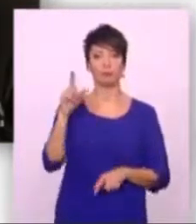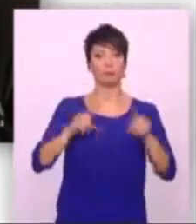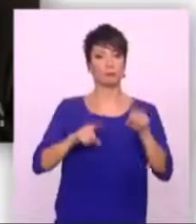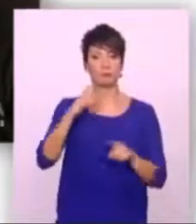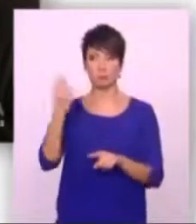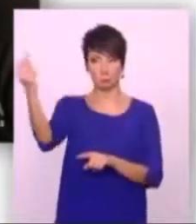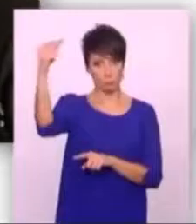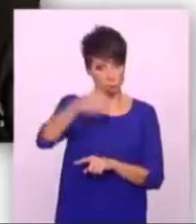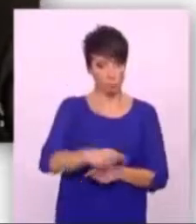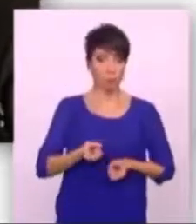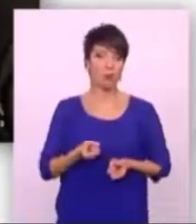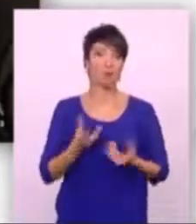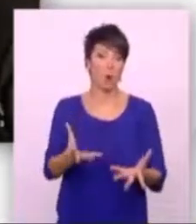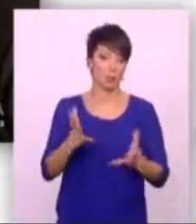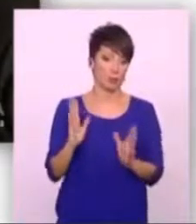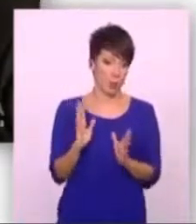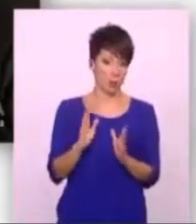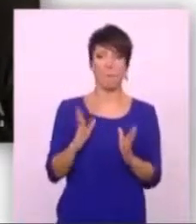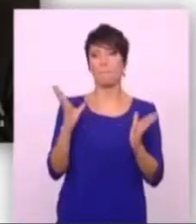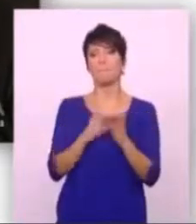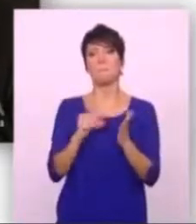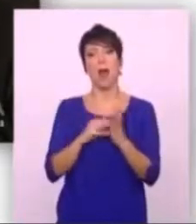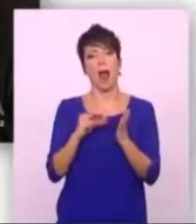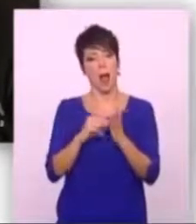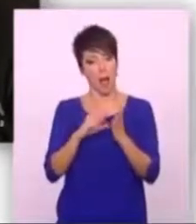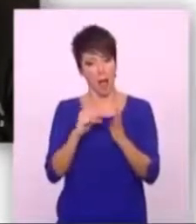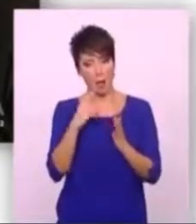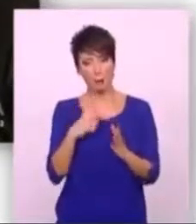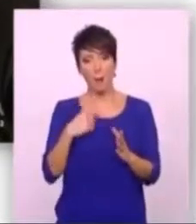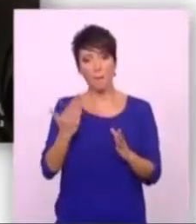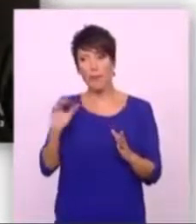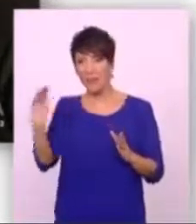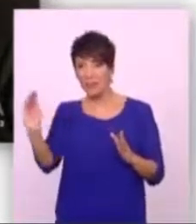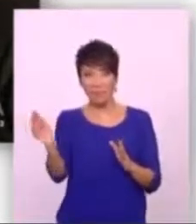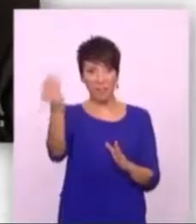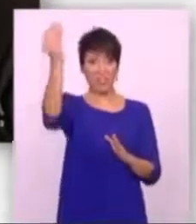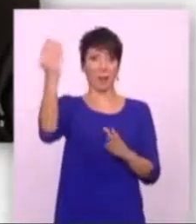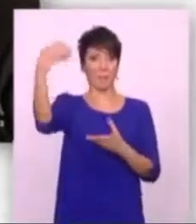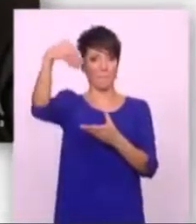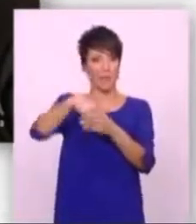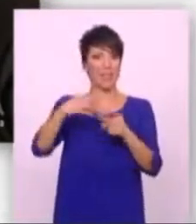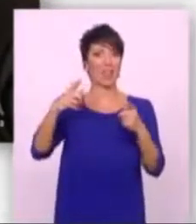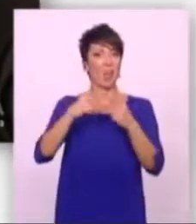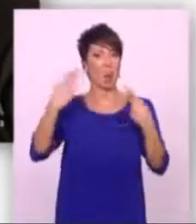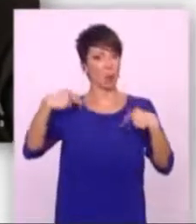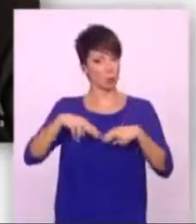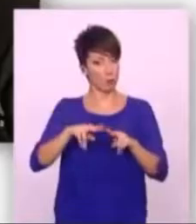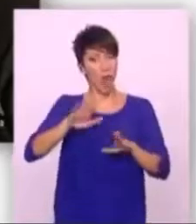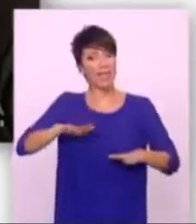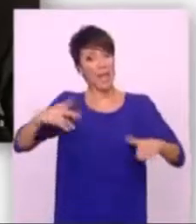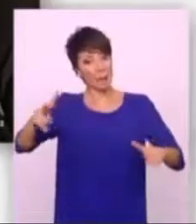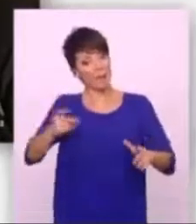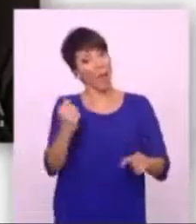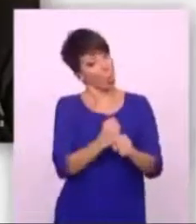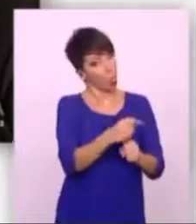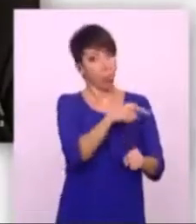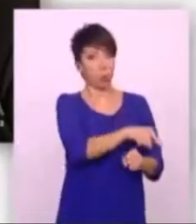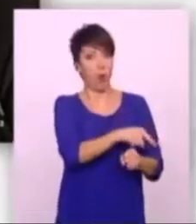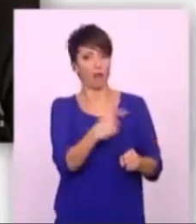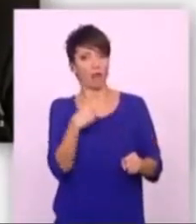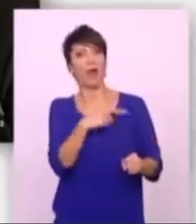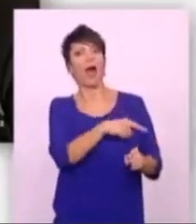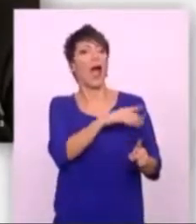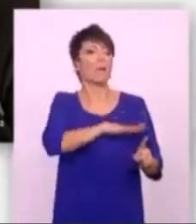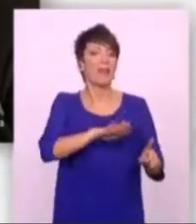προσλαμβάνουν. Η αδελφή μου δεν εργάζεται εδώ. Έχουμε στελέχη τα οποία από ένα σημείο και μετά έχουν διορίσει άλλα στελέχη και